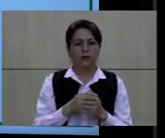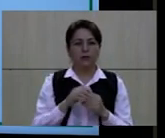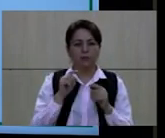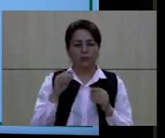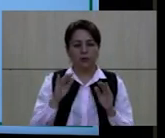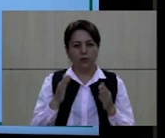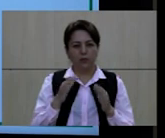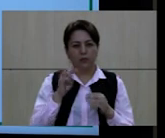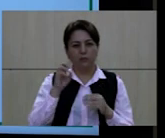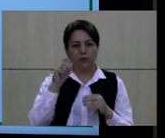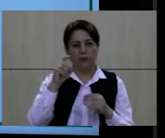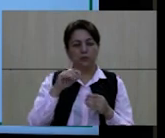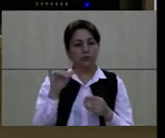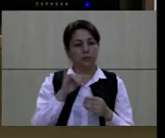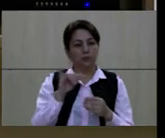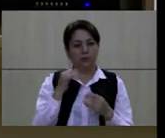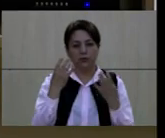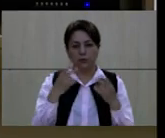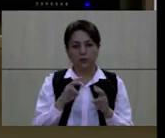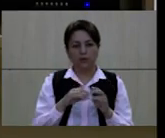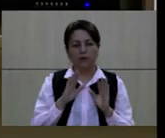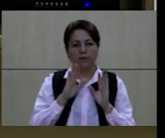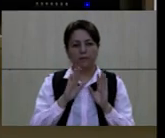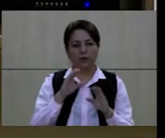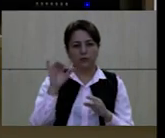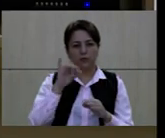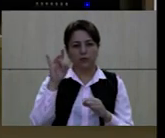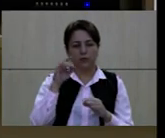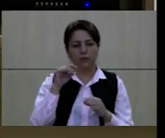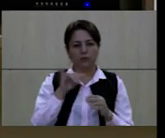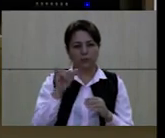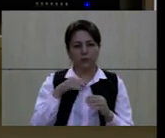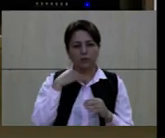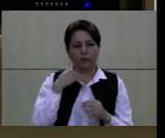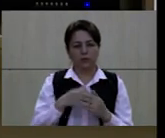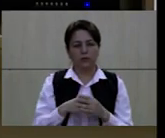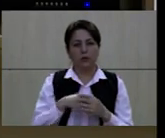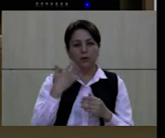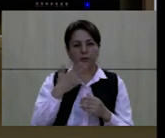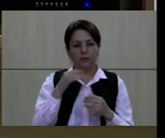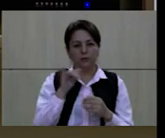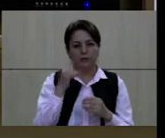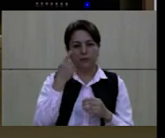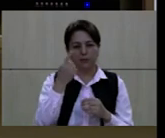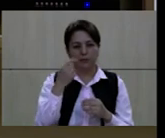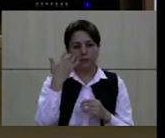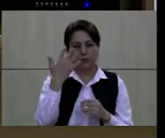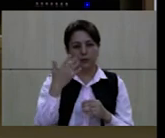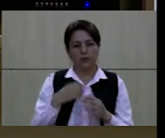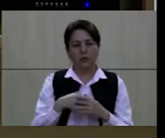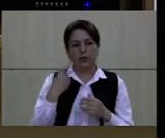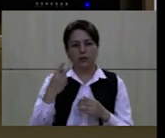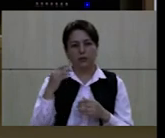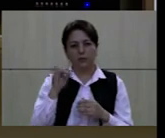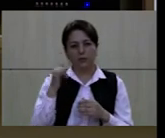endi maxrajiga ko'paytirib o'tirish shart emas, faqat suratiga ko'paytiraman. 5 ni 1 ga ko'paytirsam 5, 2 ni 2